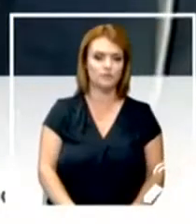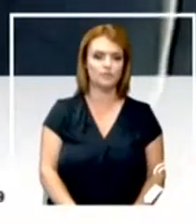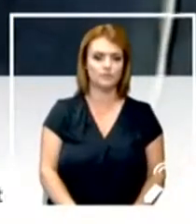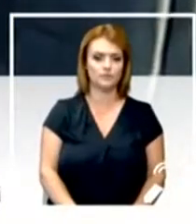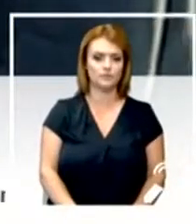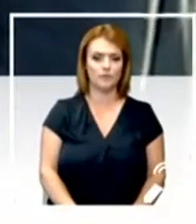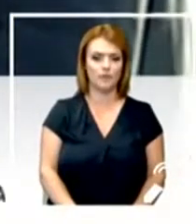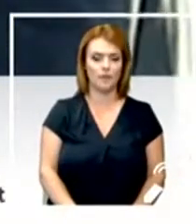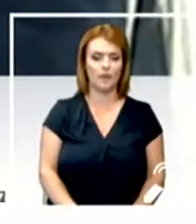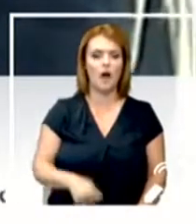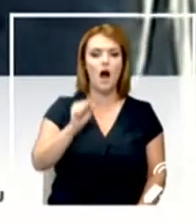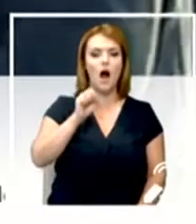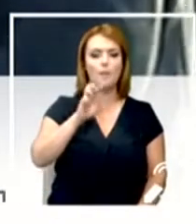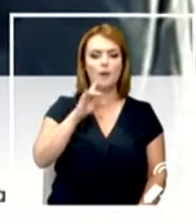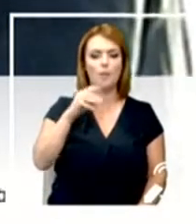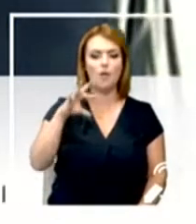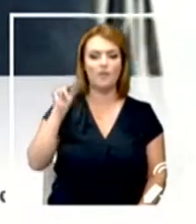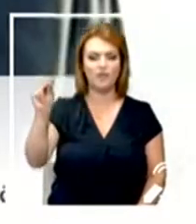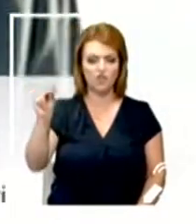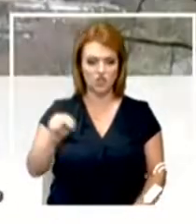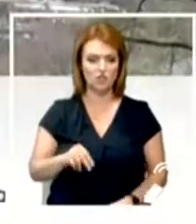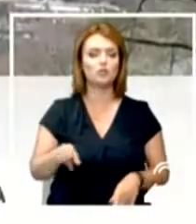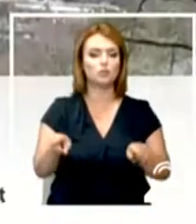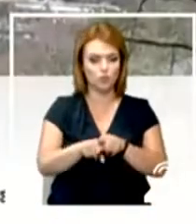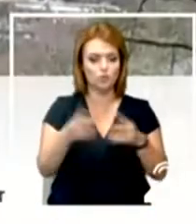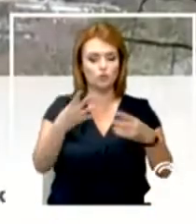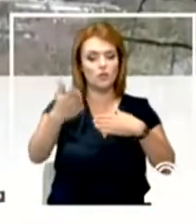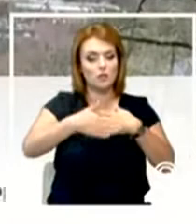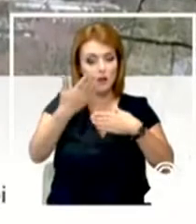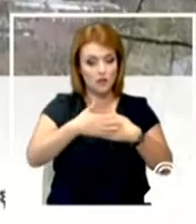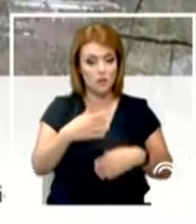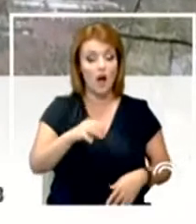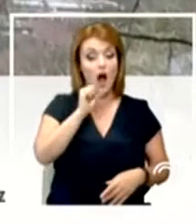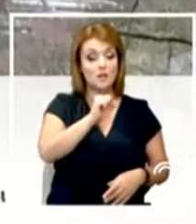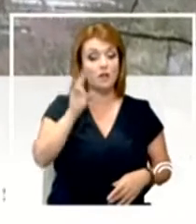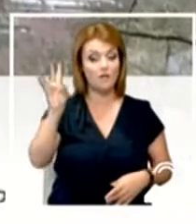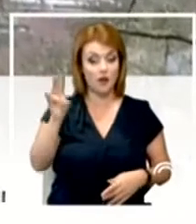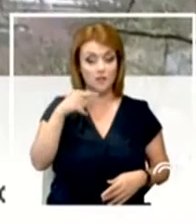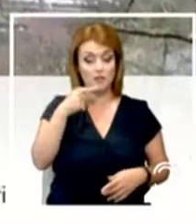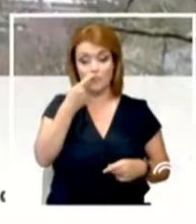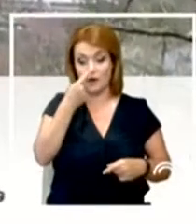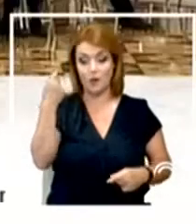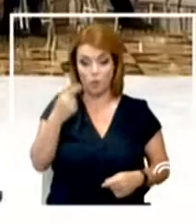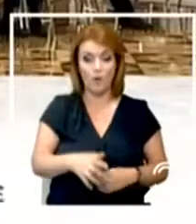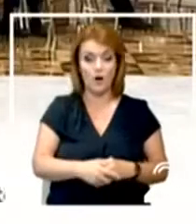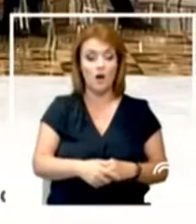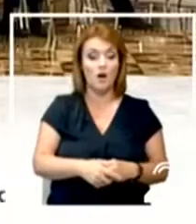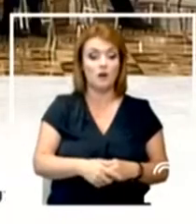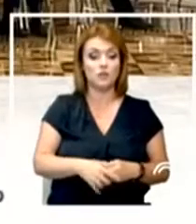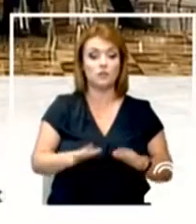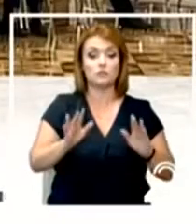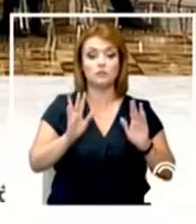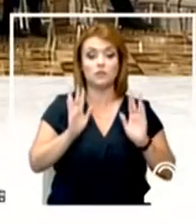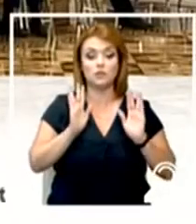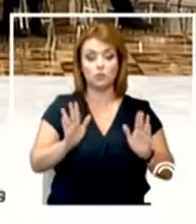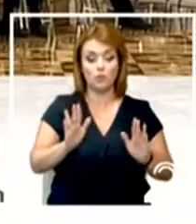Abramovici, unul dintre principalii sponsori ai regimului de la Moscova. Alexei Navalny a notat că până acum, mai puțin de un sfert din cei 200 de oameni declarați